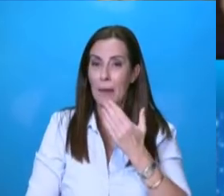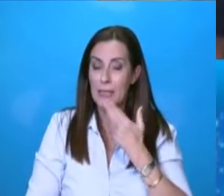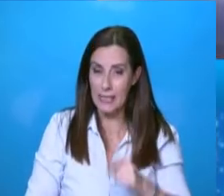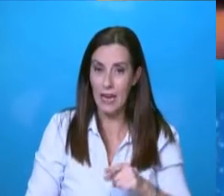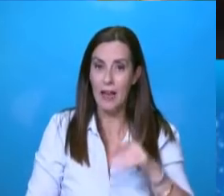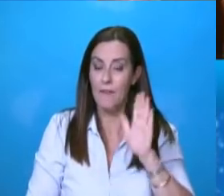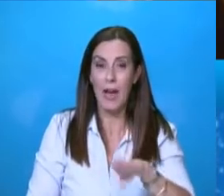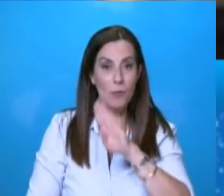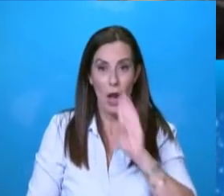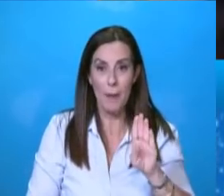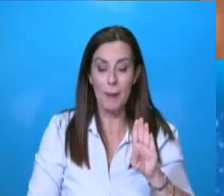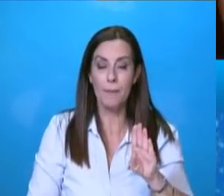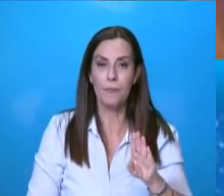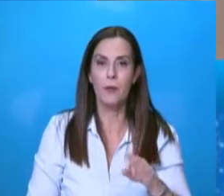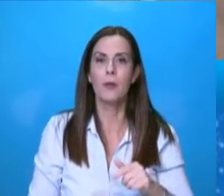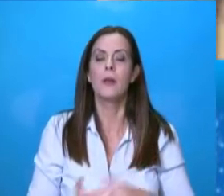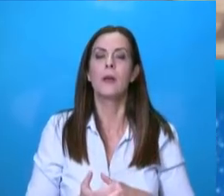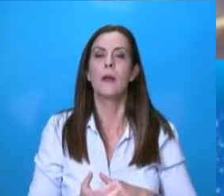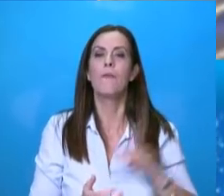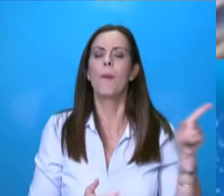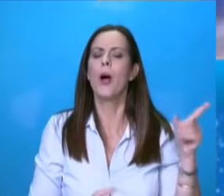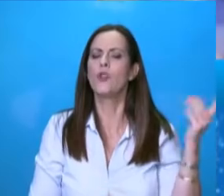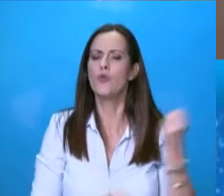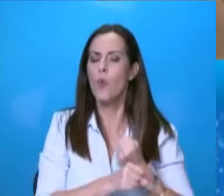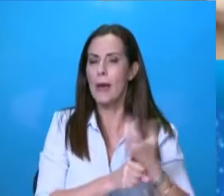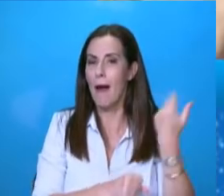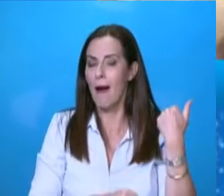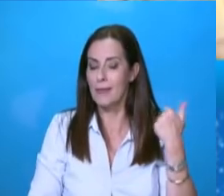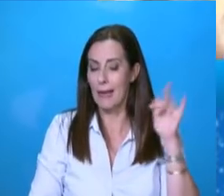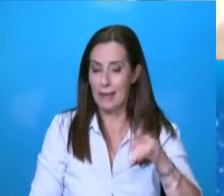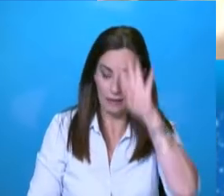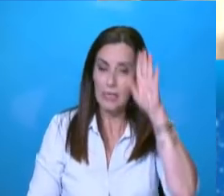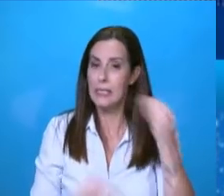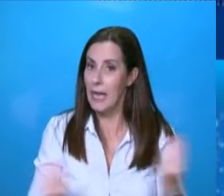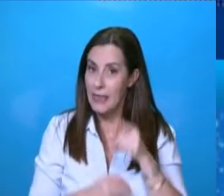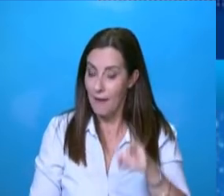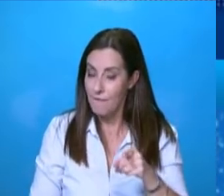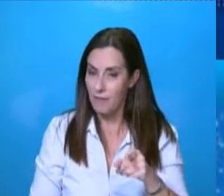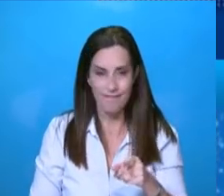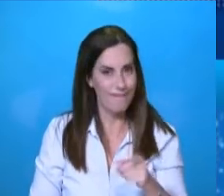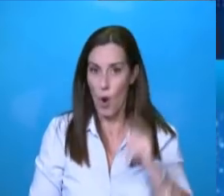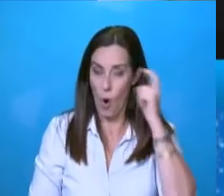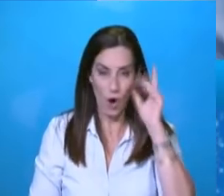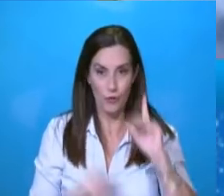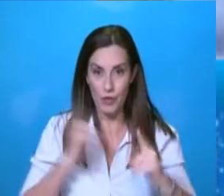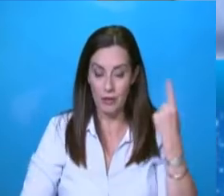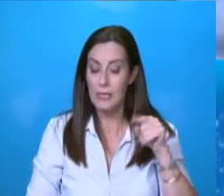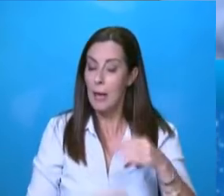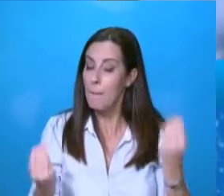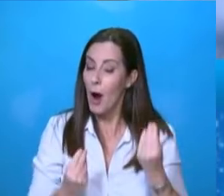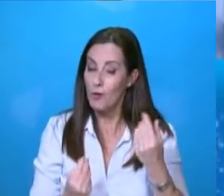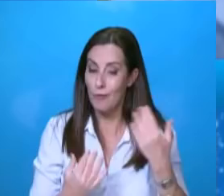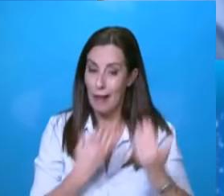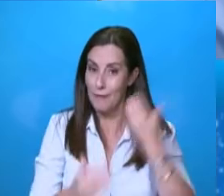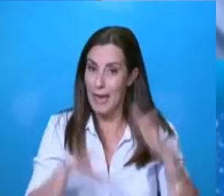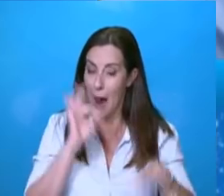של נתניהו, והקו הקשוח של בולטון בתחום האיראני. זאת תקלה שנתניהו לא צפה, תקלה שמתרחשת ימים אחדים